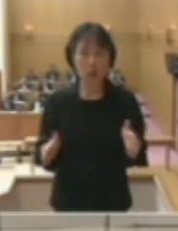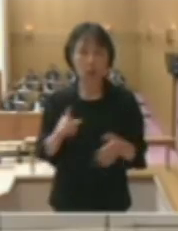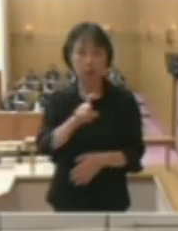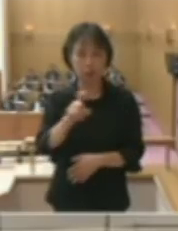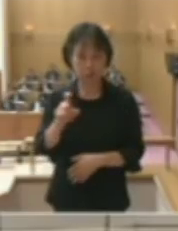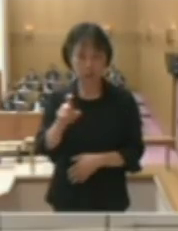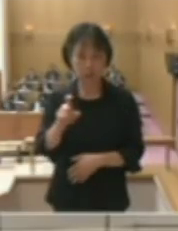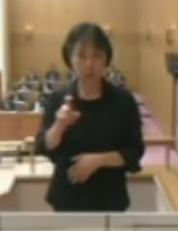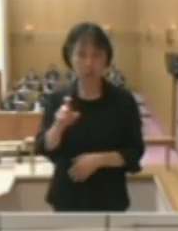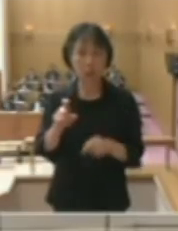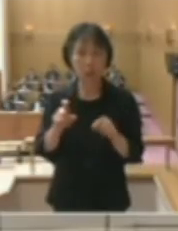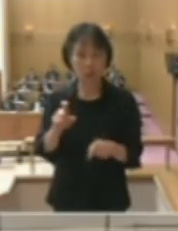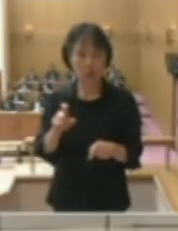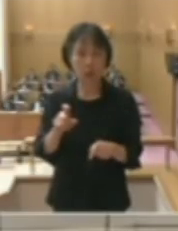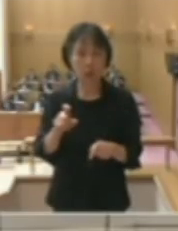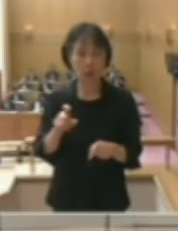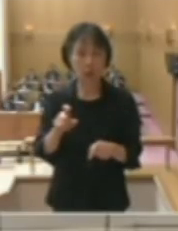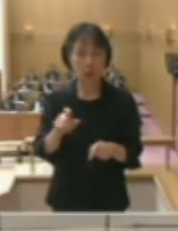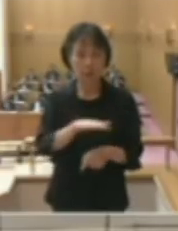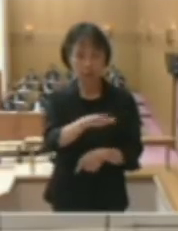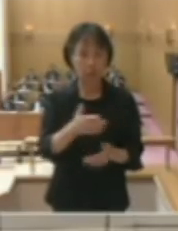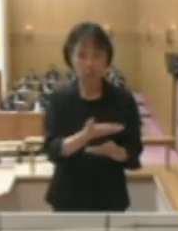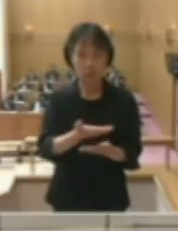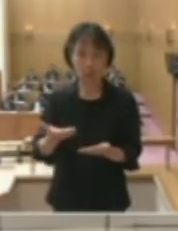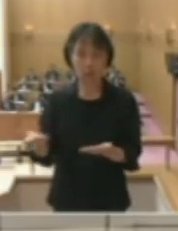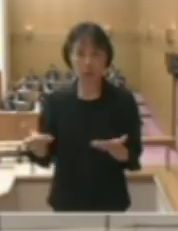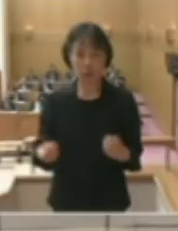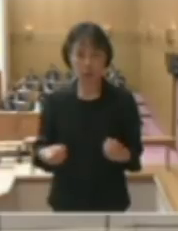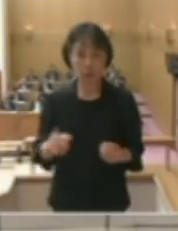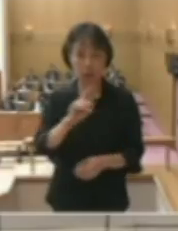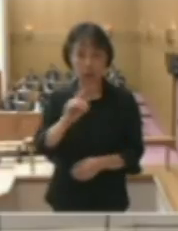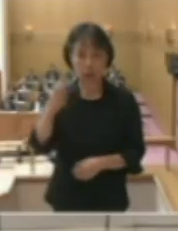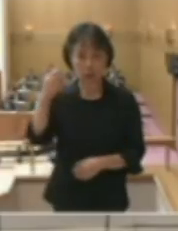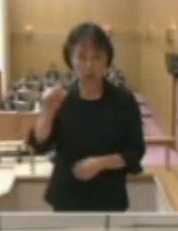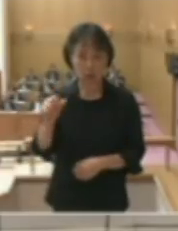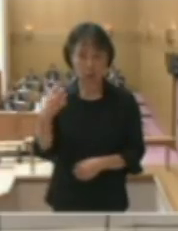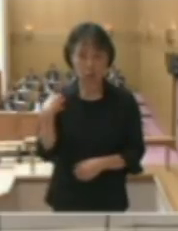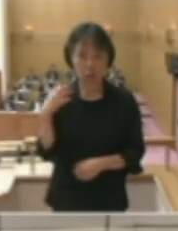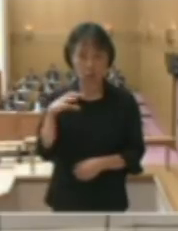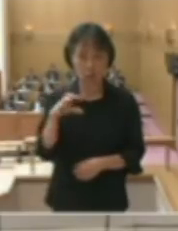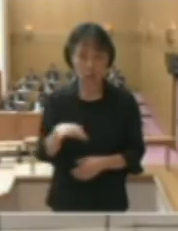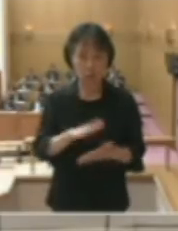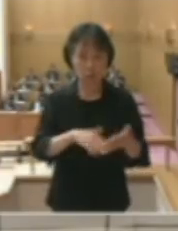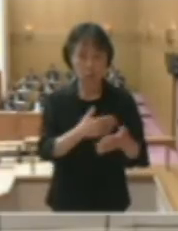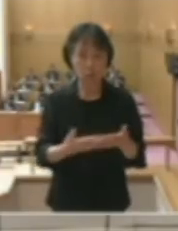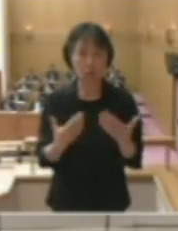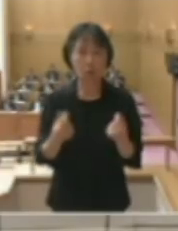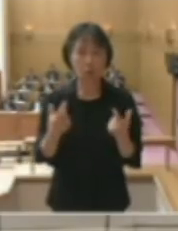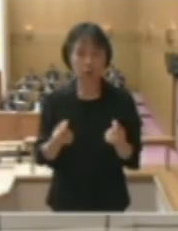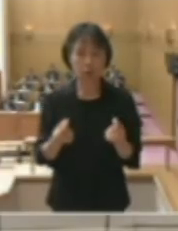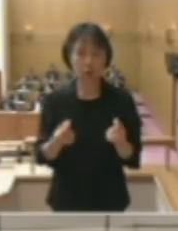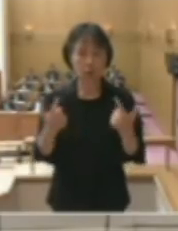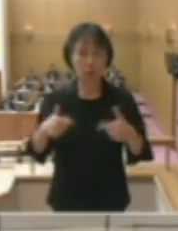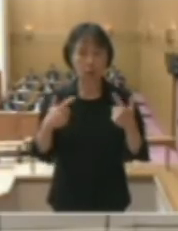については、お手元に配布いたしております議案付託表のとおり、それぞれ所管の常任委員